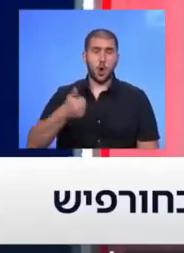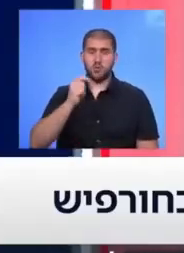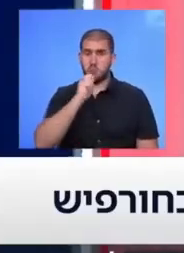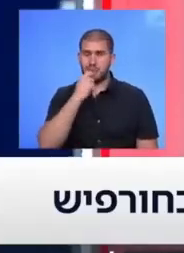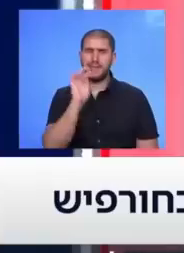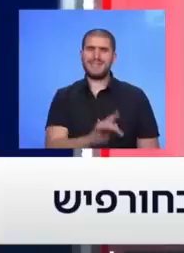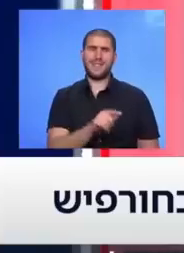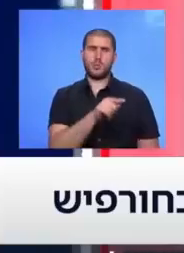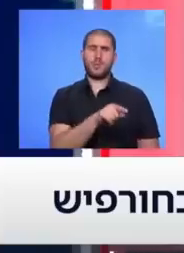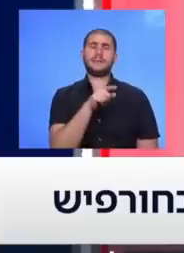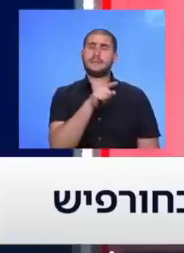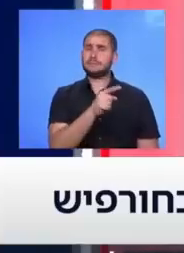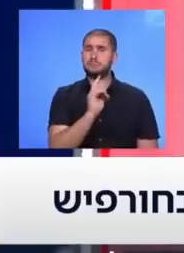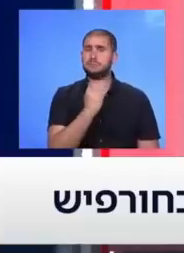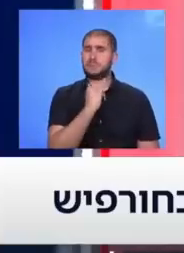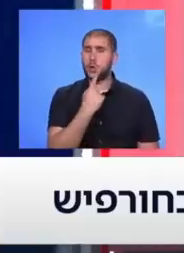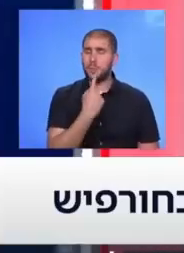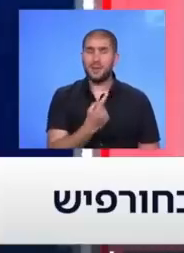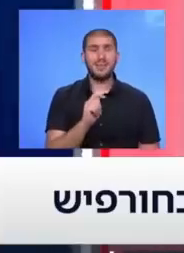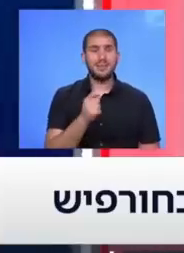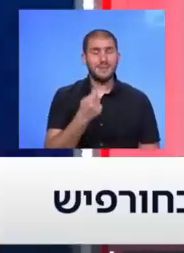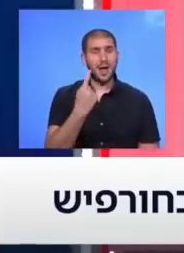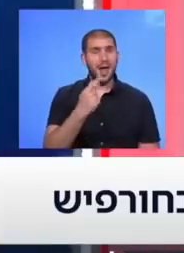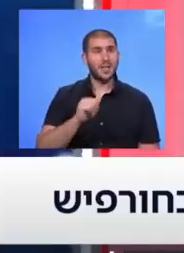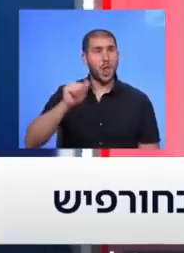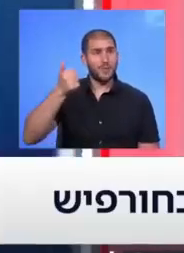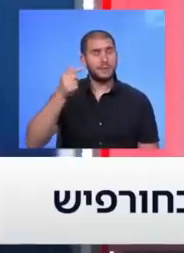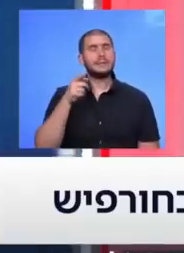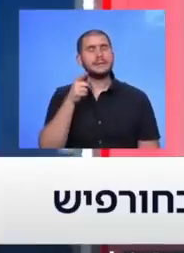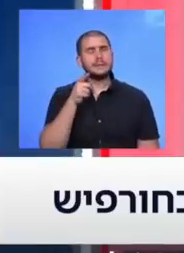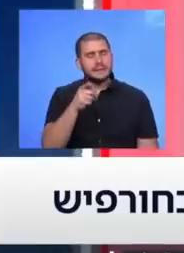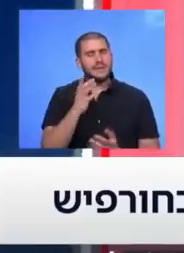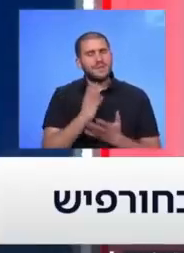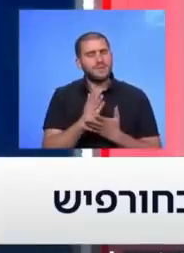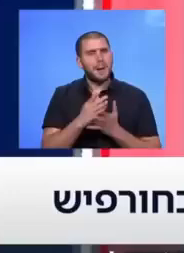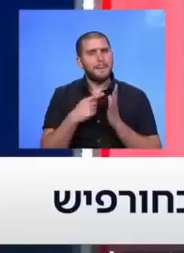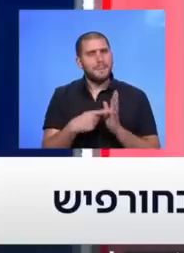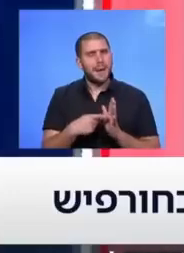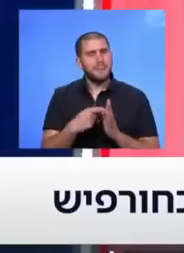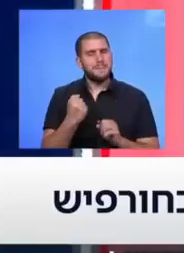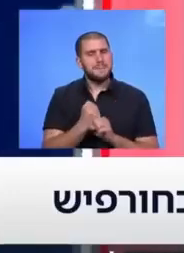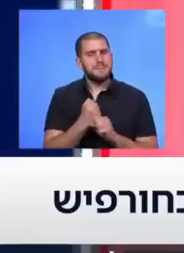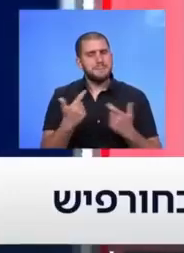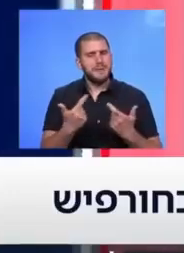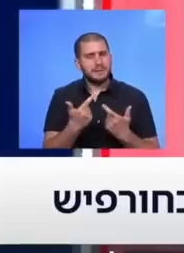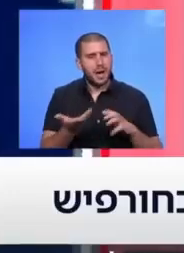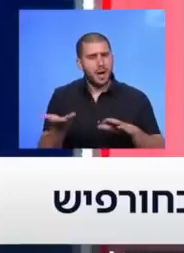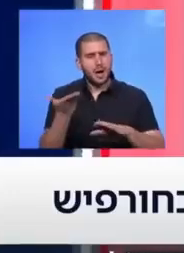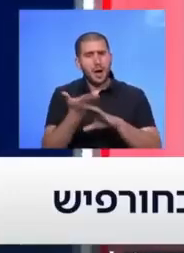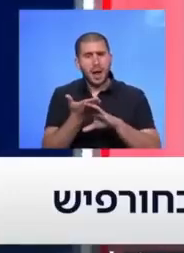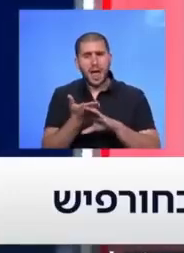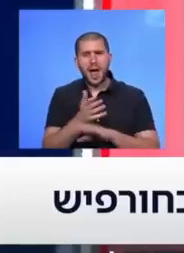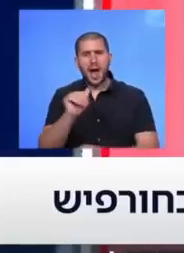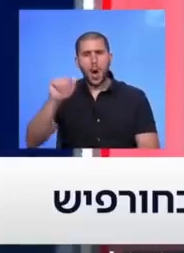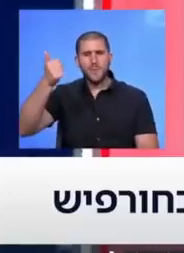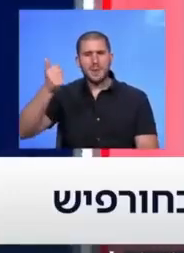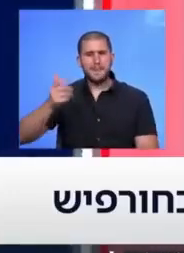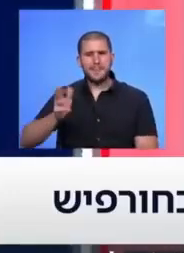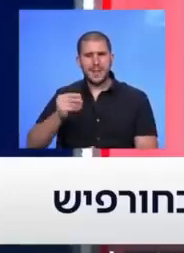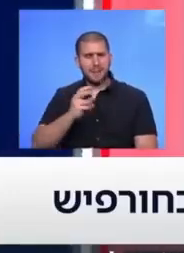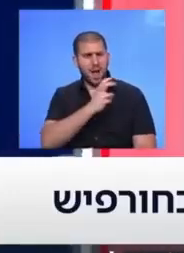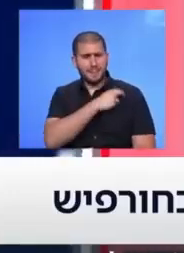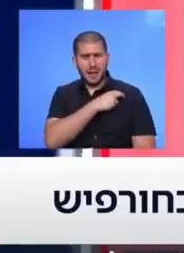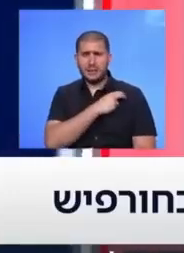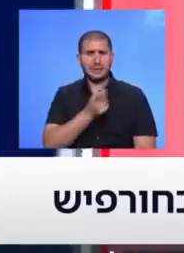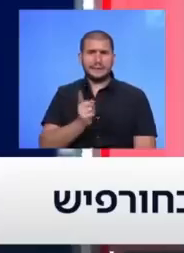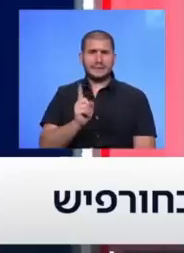התנגדו. זאת אומרת... אז דווקא על אחד האלופים. זה כבר אומר, מבצע שבא לדיון בפני אלופים עם הרמטכ"ל וכו', זה לא